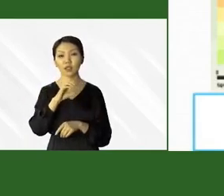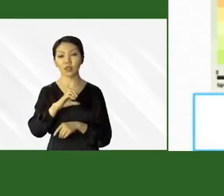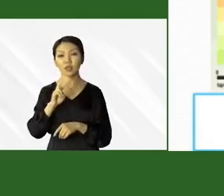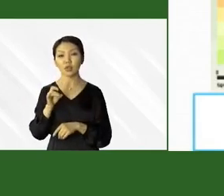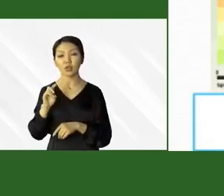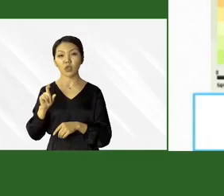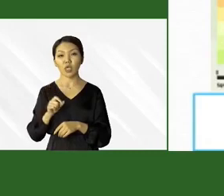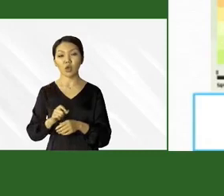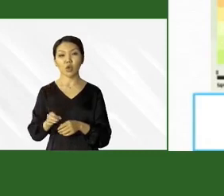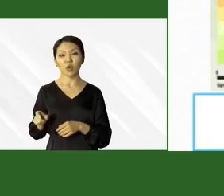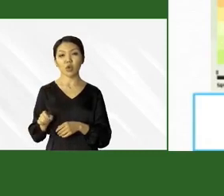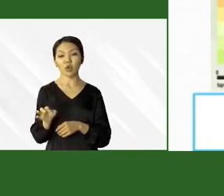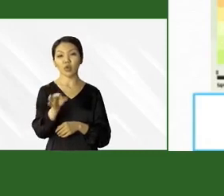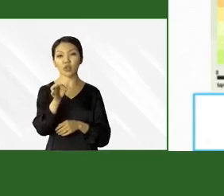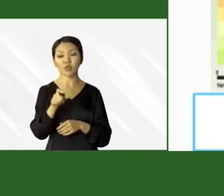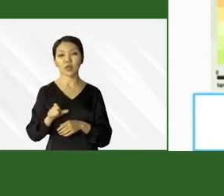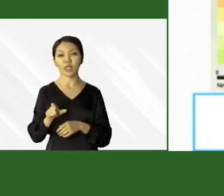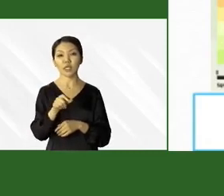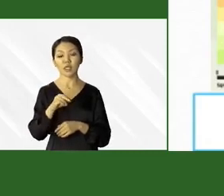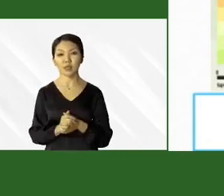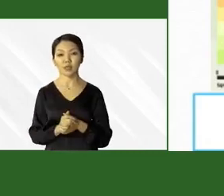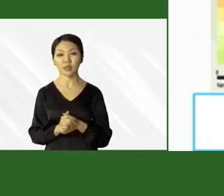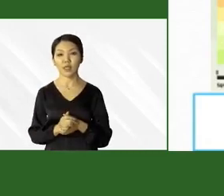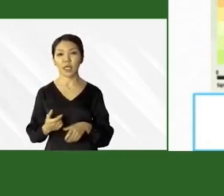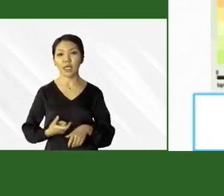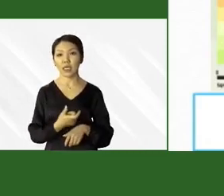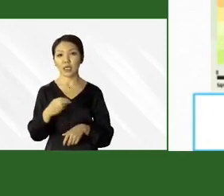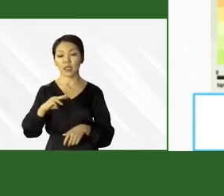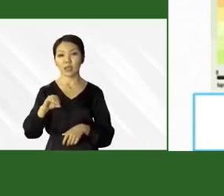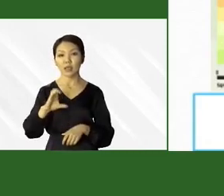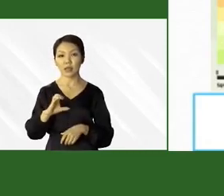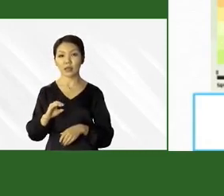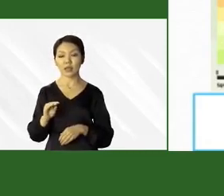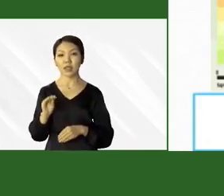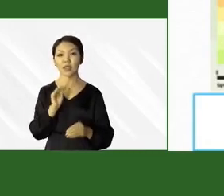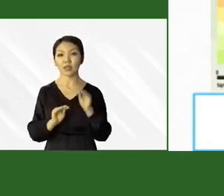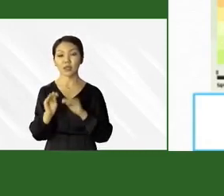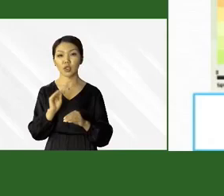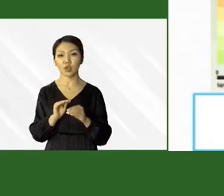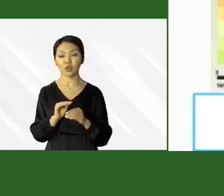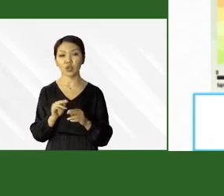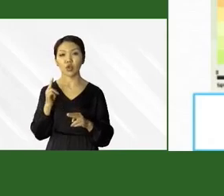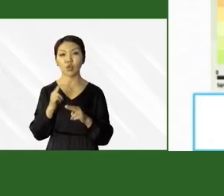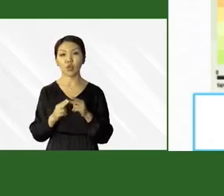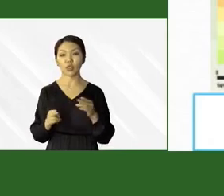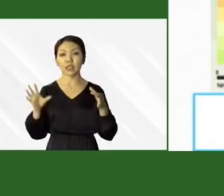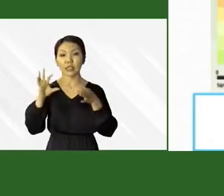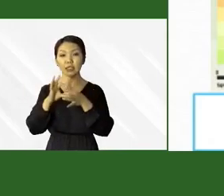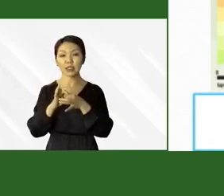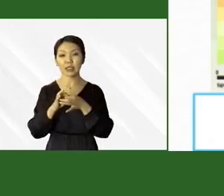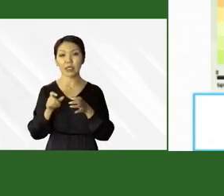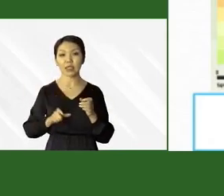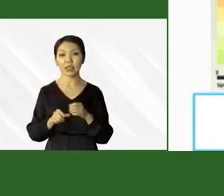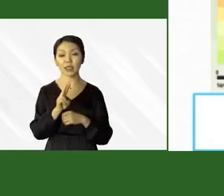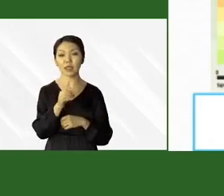Внутренние воды в основном относятся к бассейну реки Талас. Река Талас образуется после слияния рек